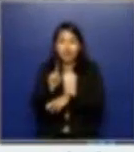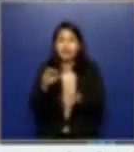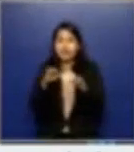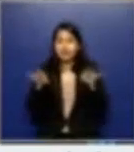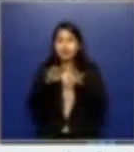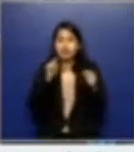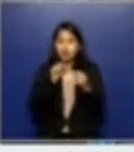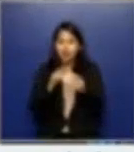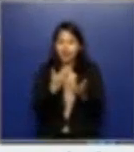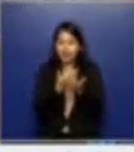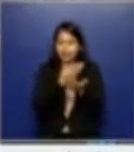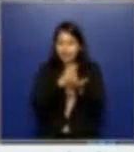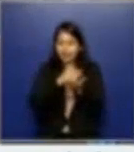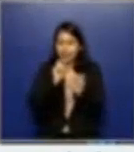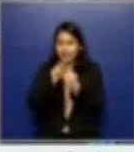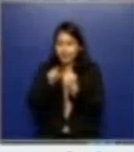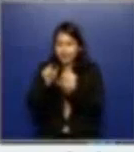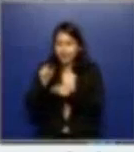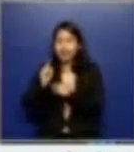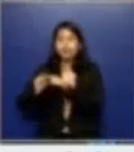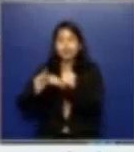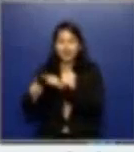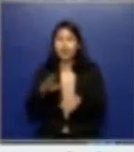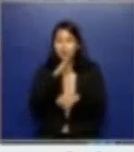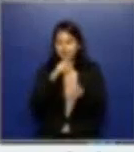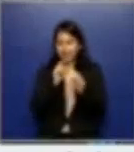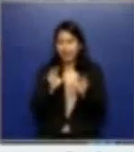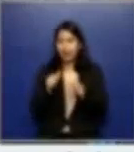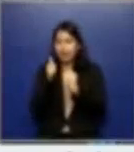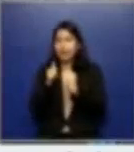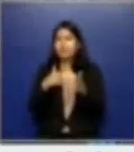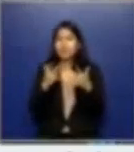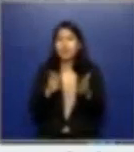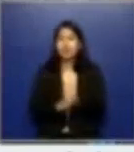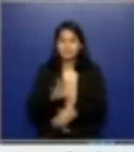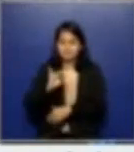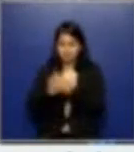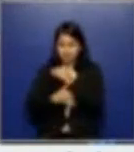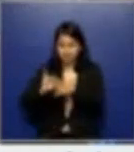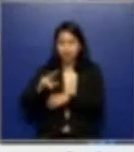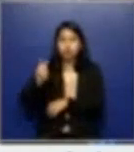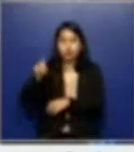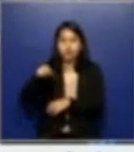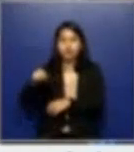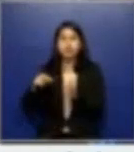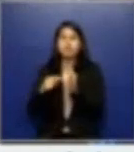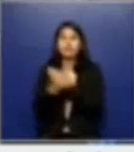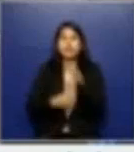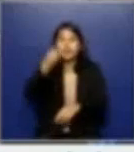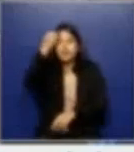ารถในการจ่ายกู้เยอะไม่เป็นไรมันจ่ายได้ก็ดีละบางประเทศ 200% ผมเข้าใจว่าท่านหมายถึงญี่ปุ่